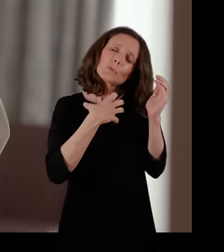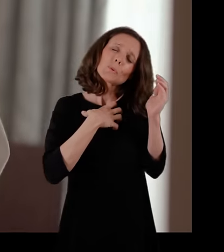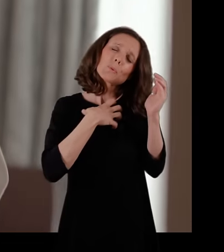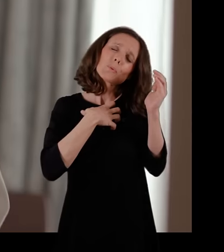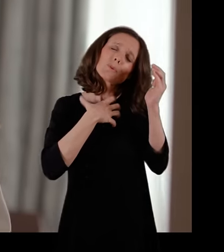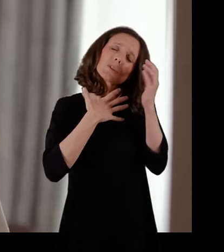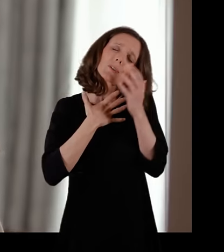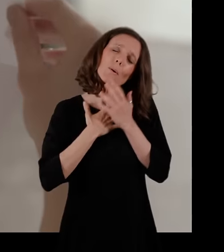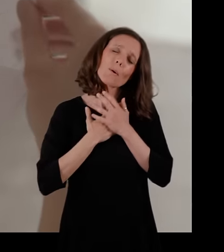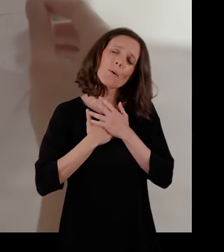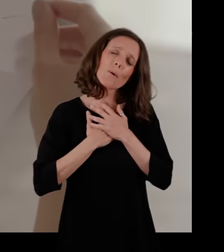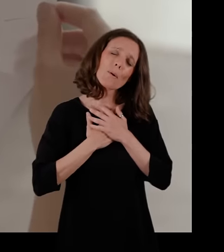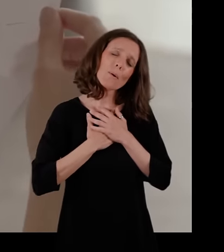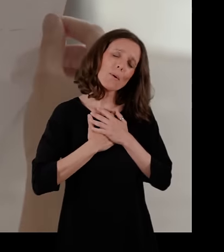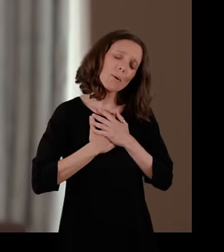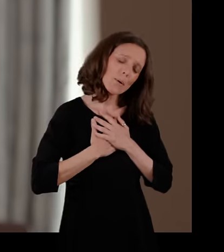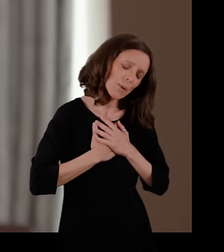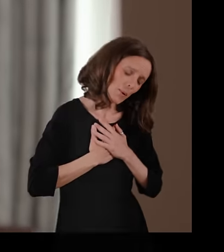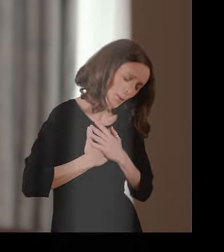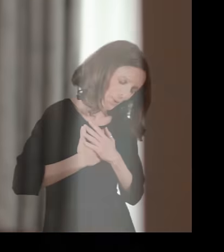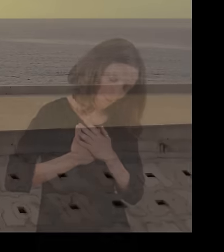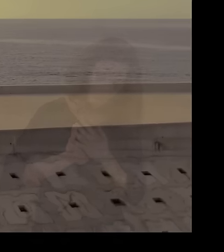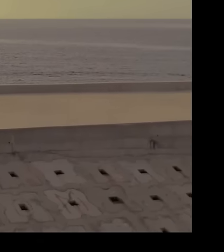mojoj duši dom.